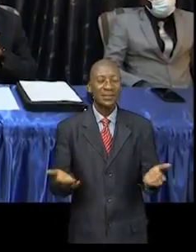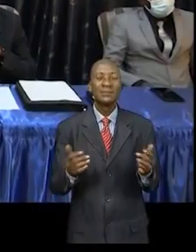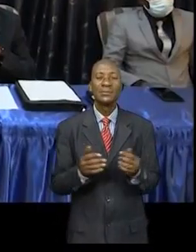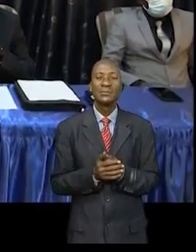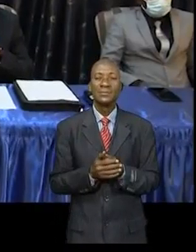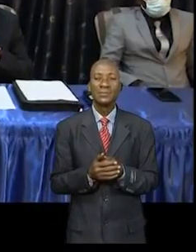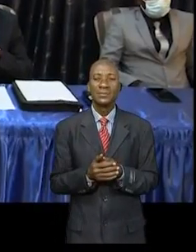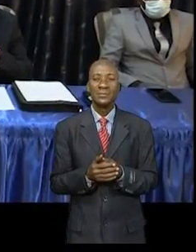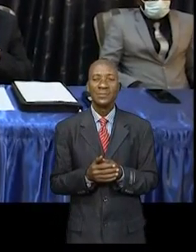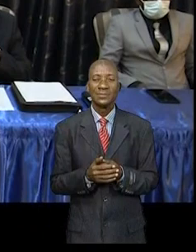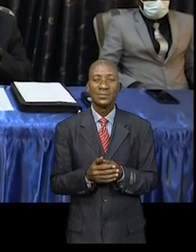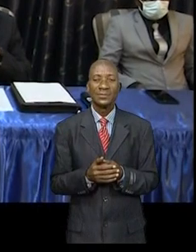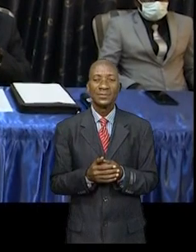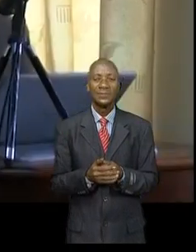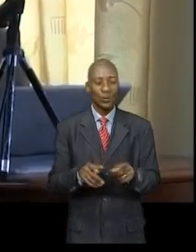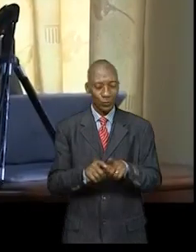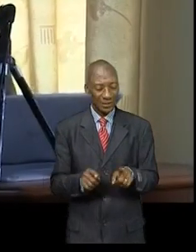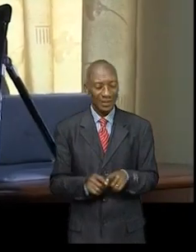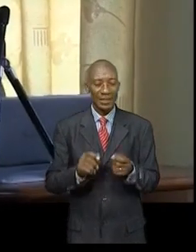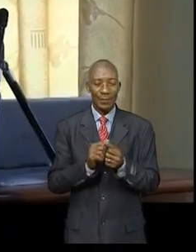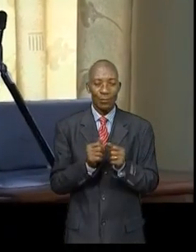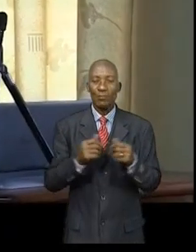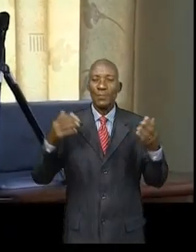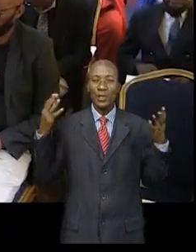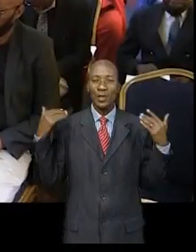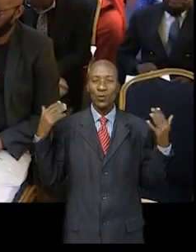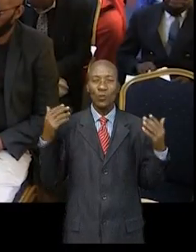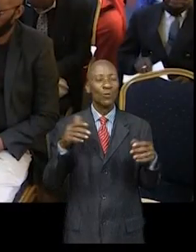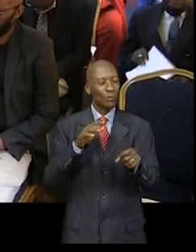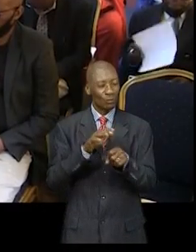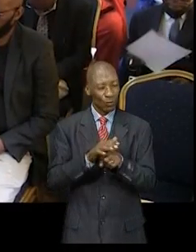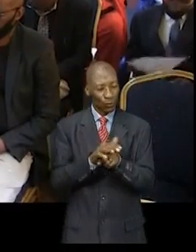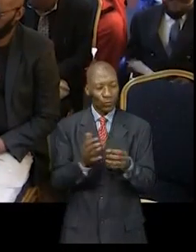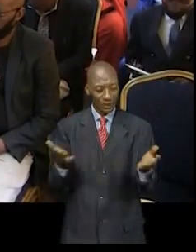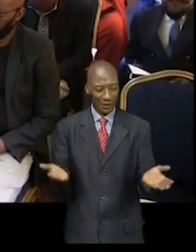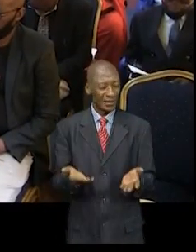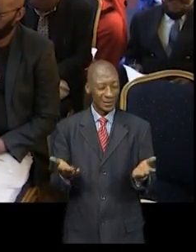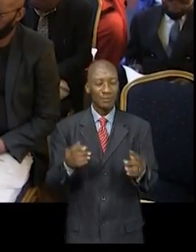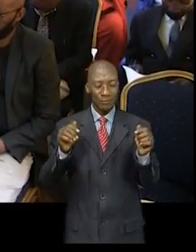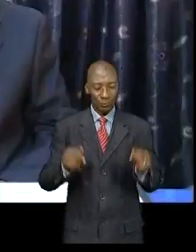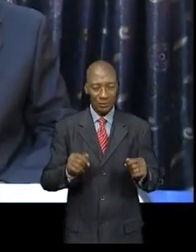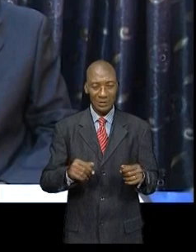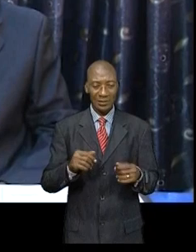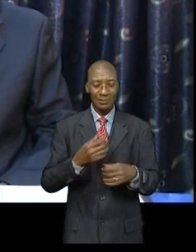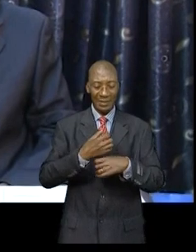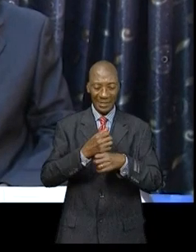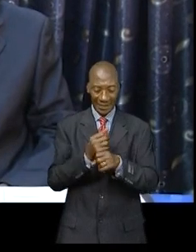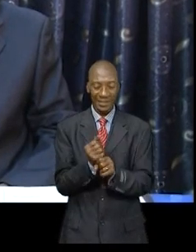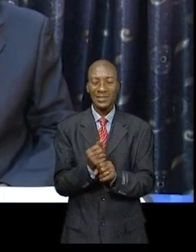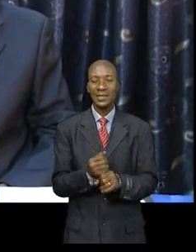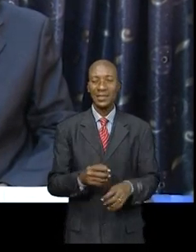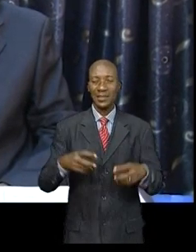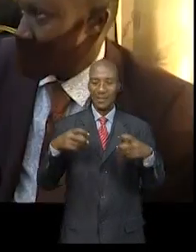les nombreuses ressources en eau dont dispose le pays avec le bassin hydrographique du fleuve Congo,